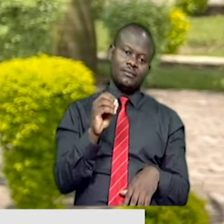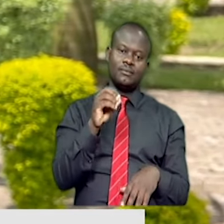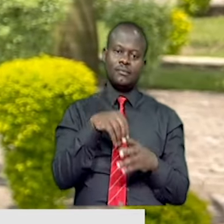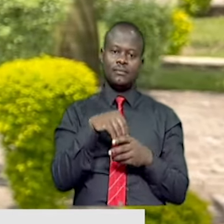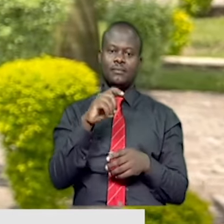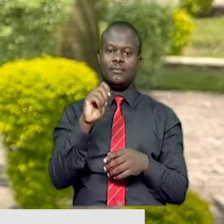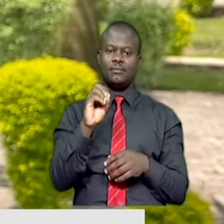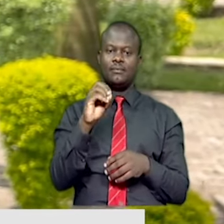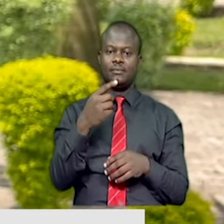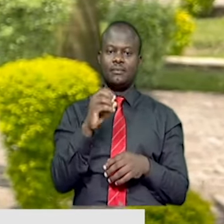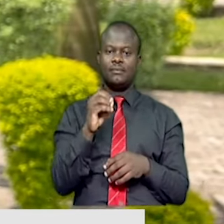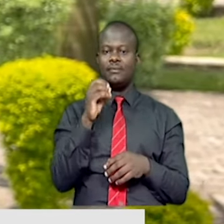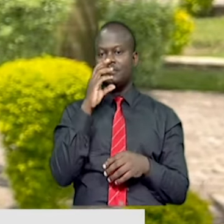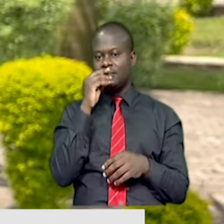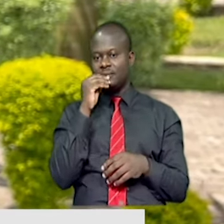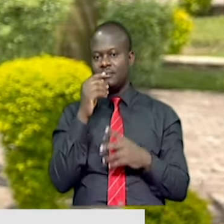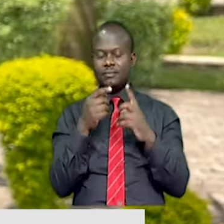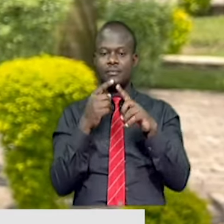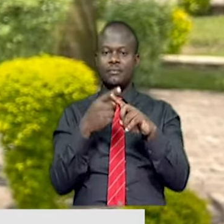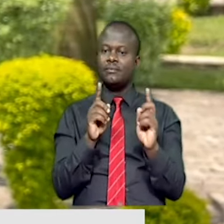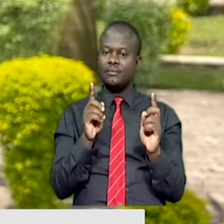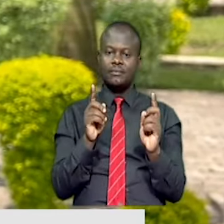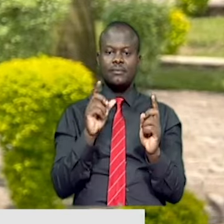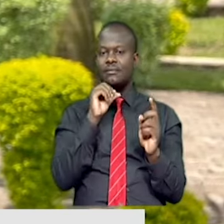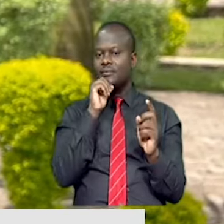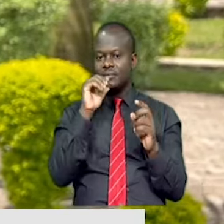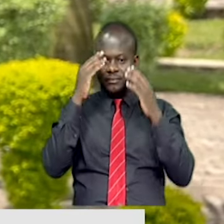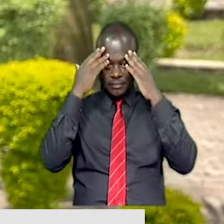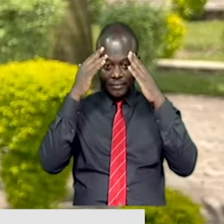baratubwira but